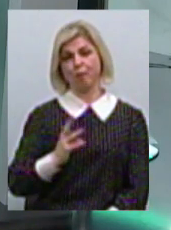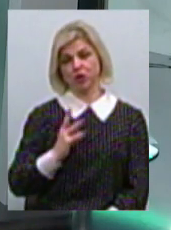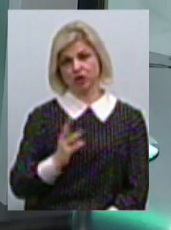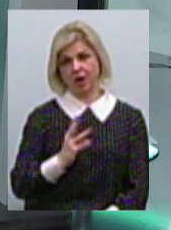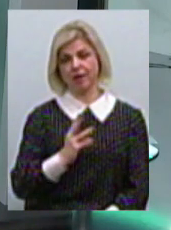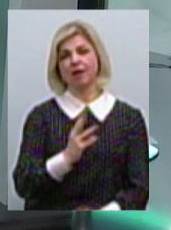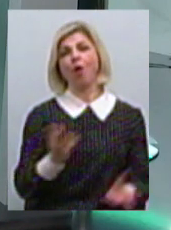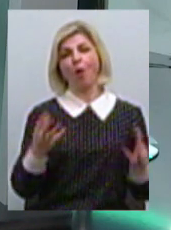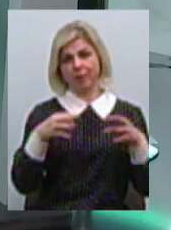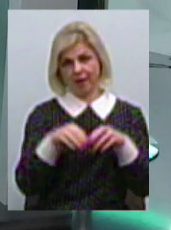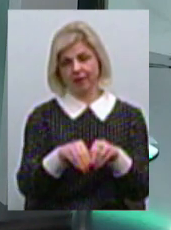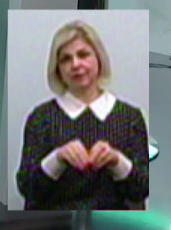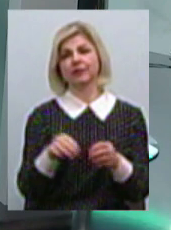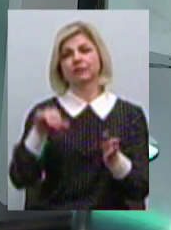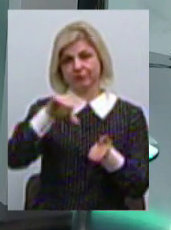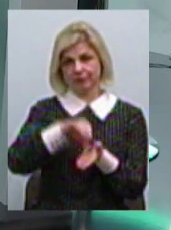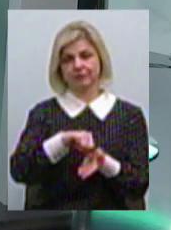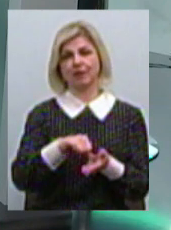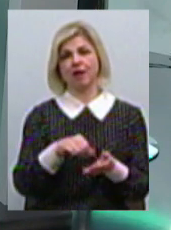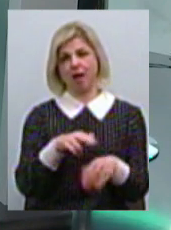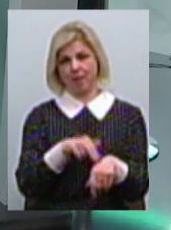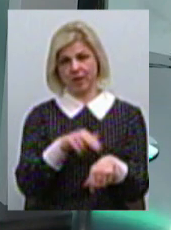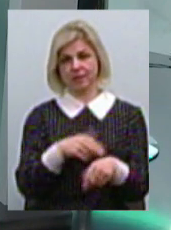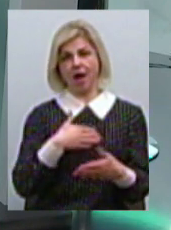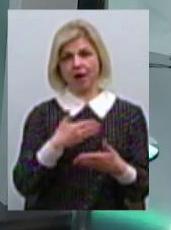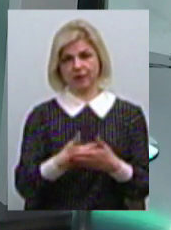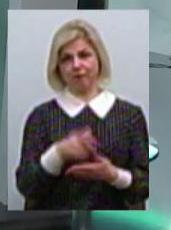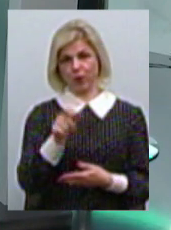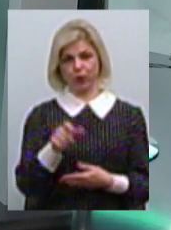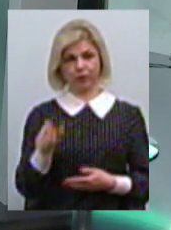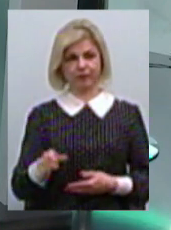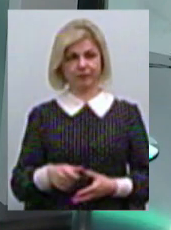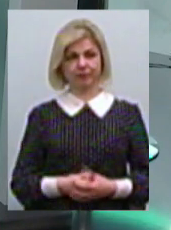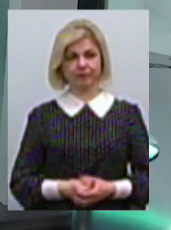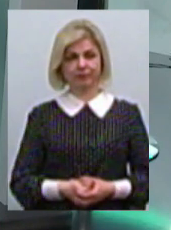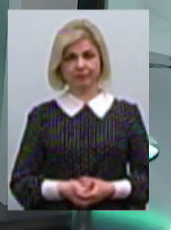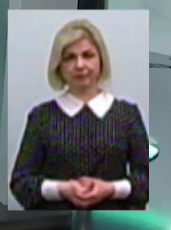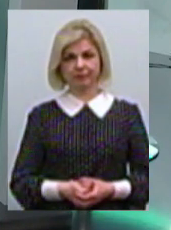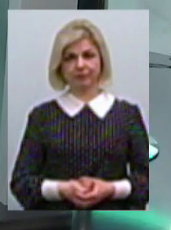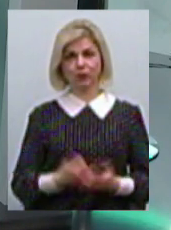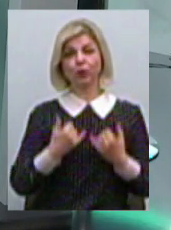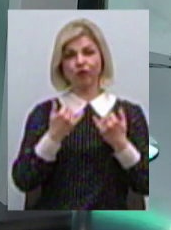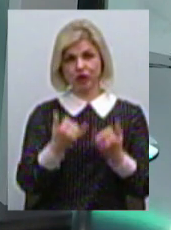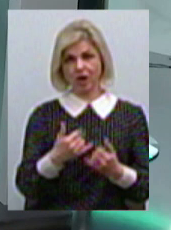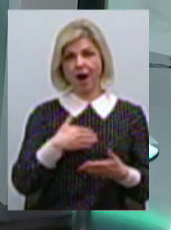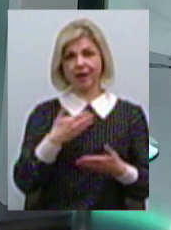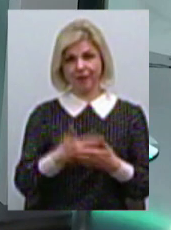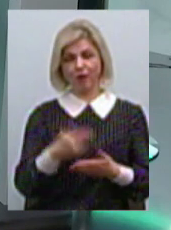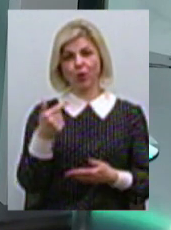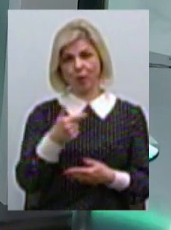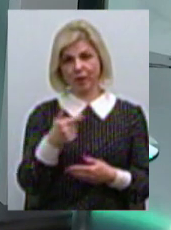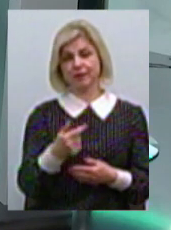бажає приєднатися до патрульної поліції? Активних наших громадян. Активних наших громадян, шановні активні